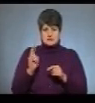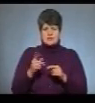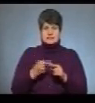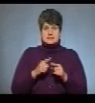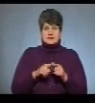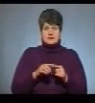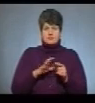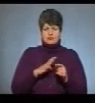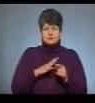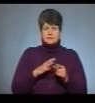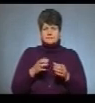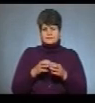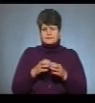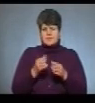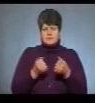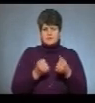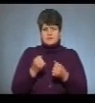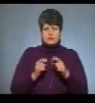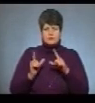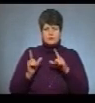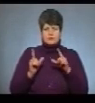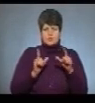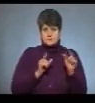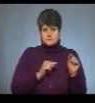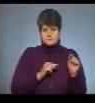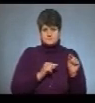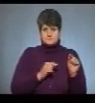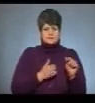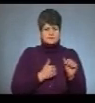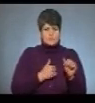машини, ні його екіпаж, але просто він сів і поїхав.